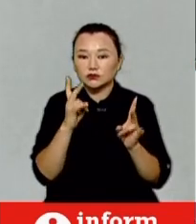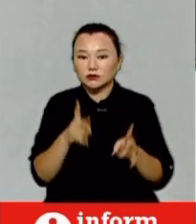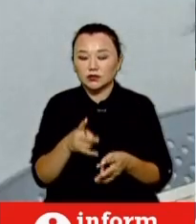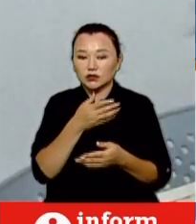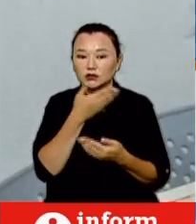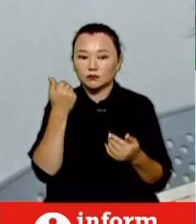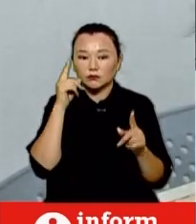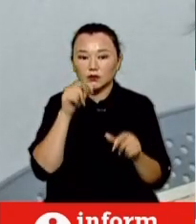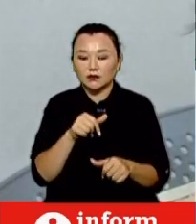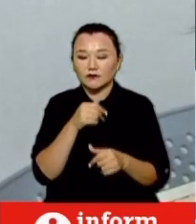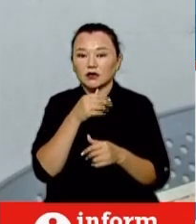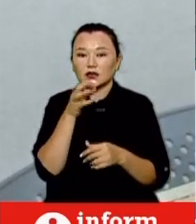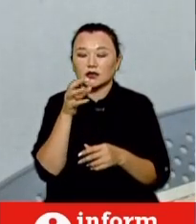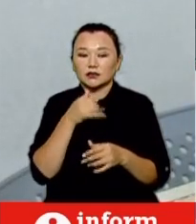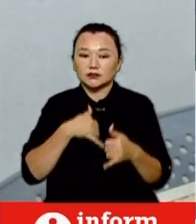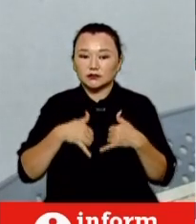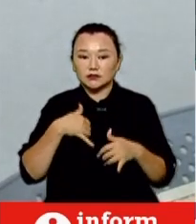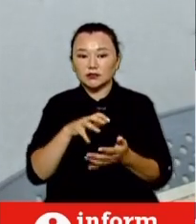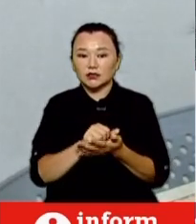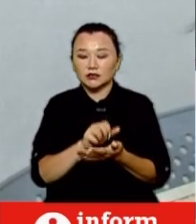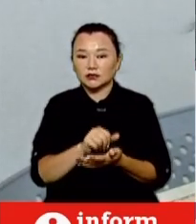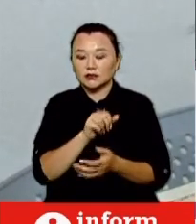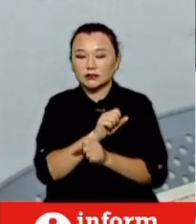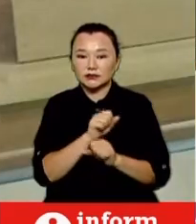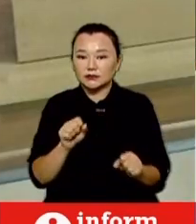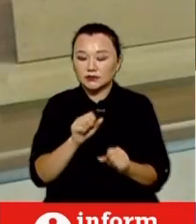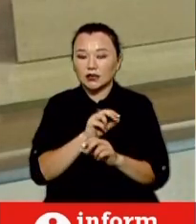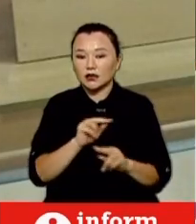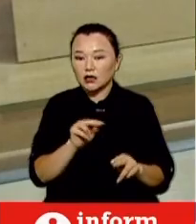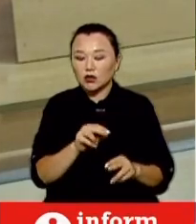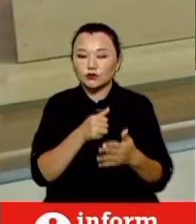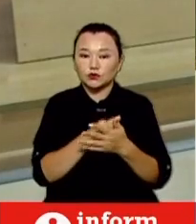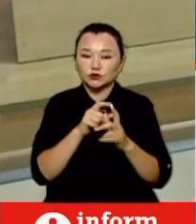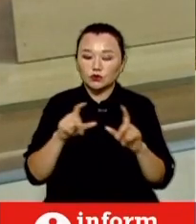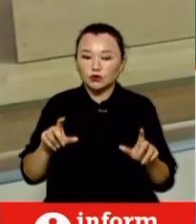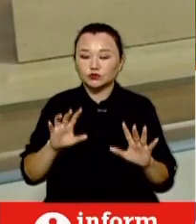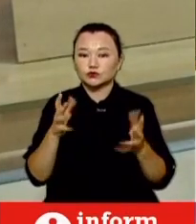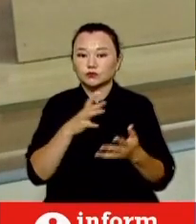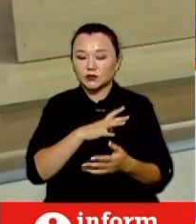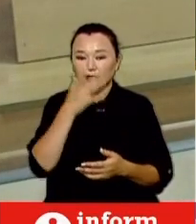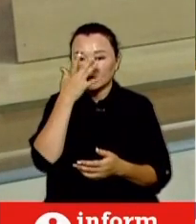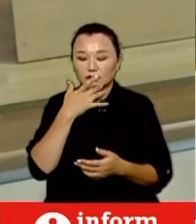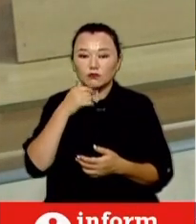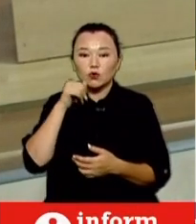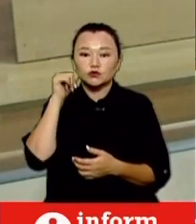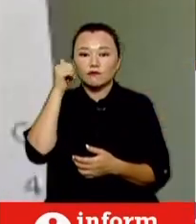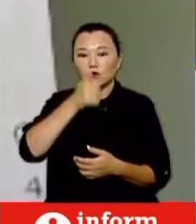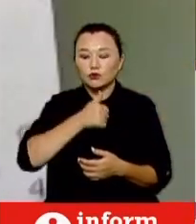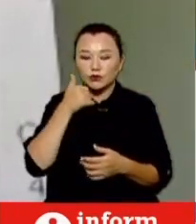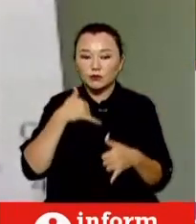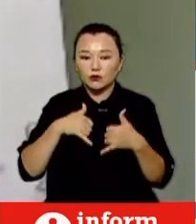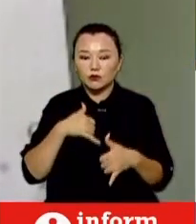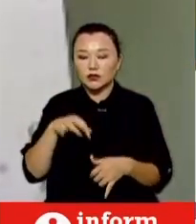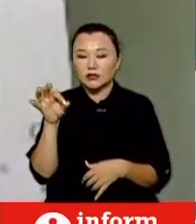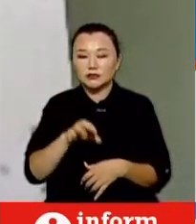имеет права заниматься педагогической деятельностью. Инцидент в дошкольном учреждении произошел летом прошлого года. Педагог